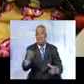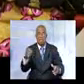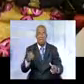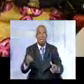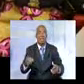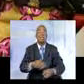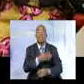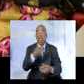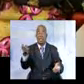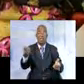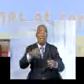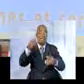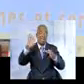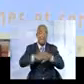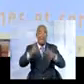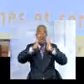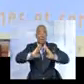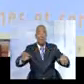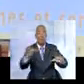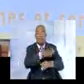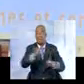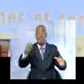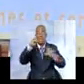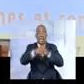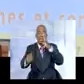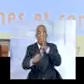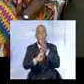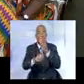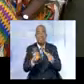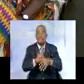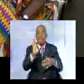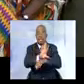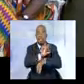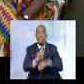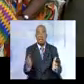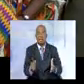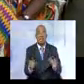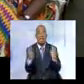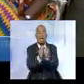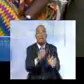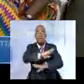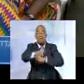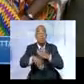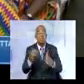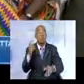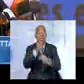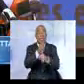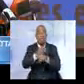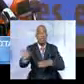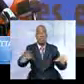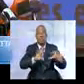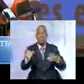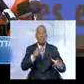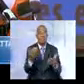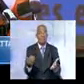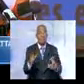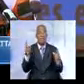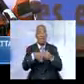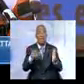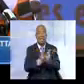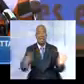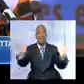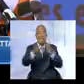la paix dans le développement économique et social de la Côte d'Ivoire. En marge des travaux en atelier, d'autres rencontres sont prévues entre